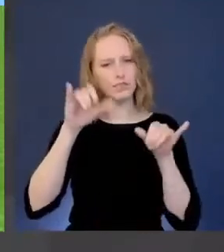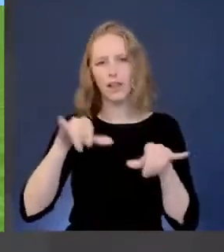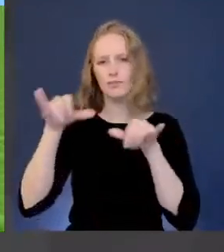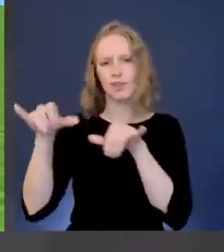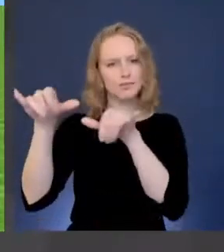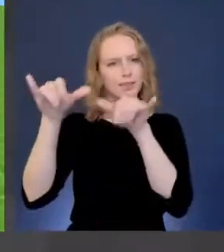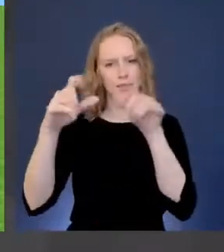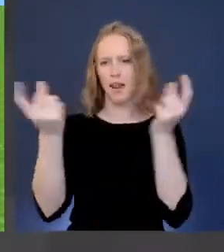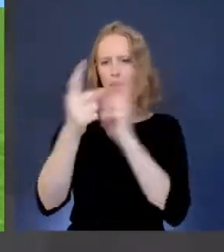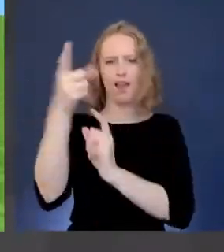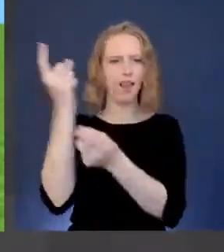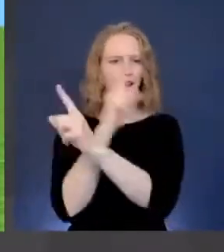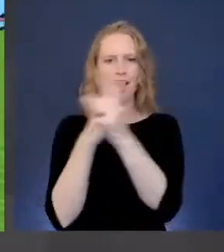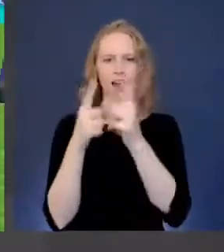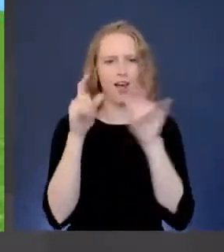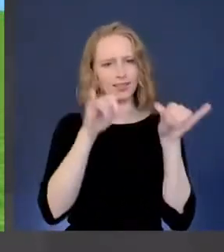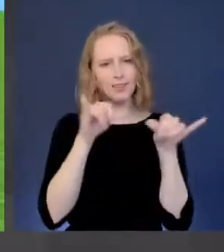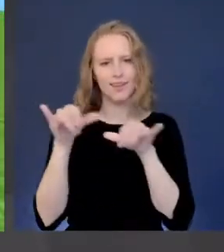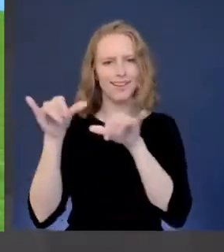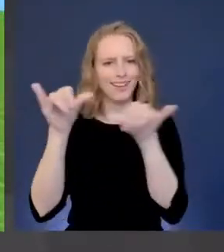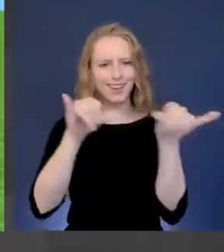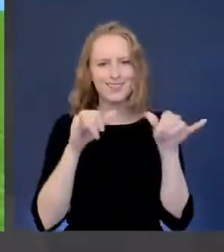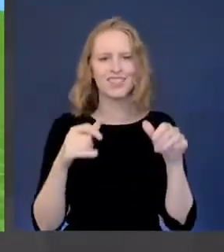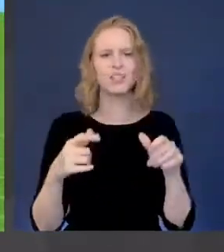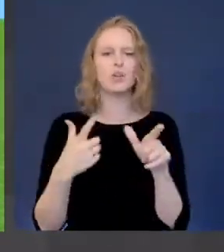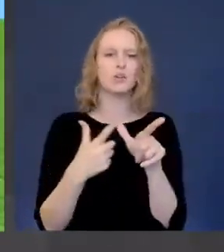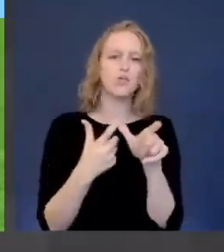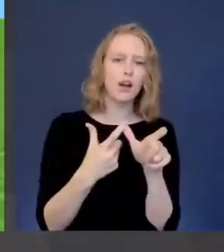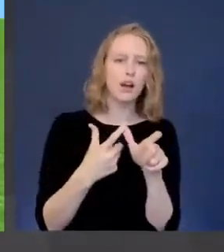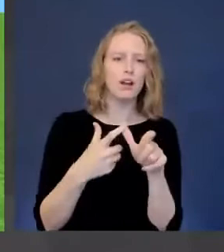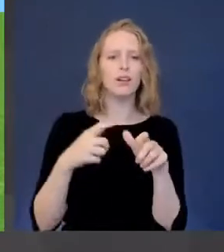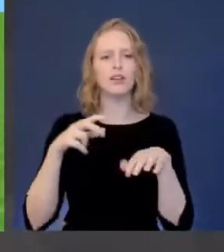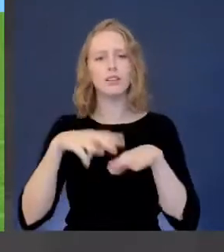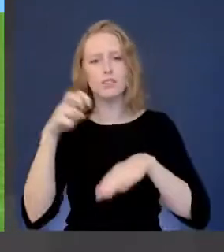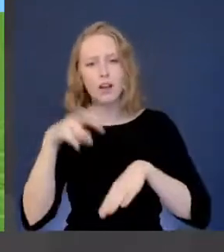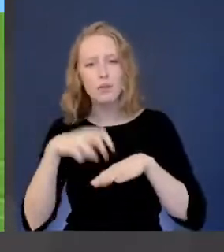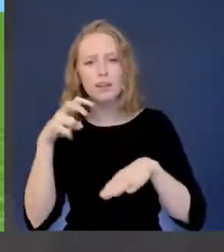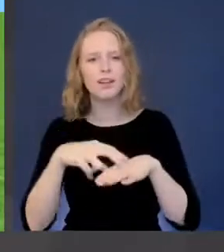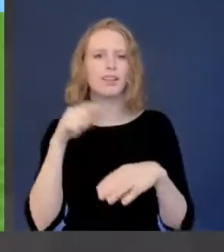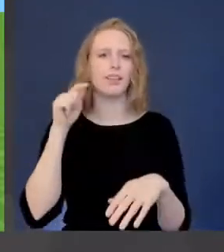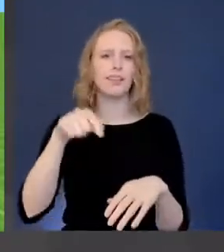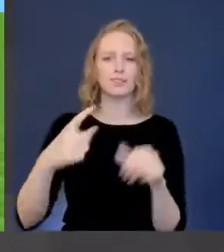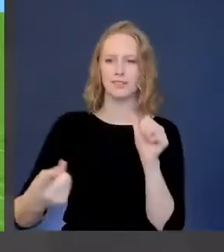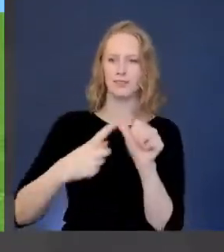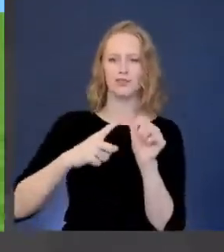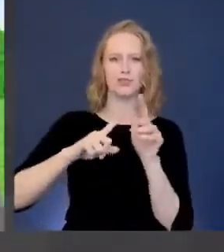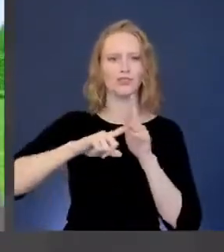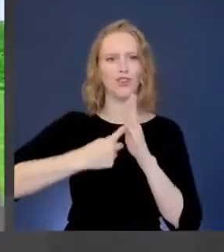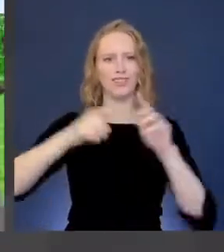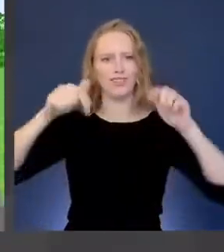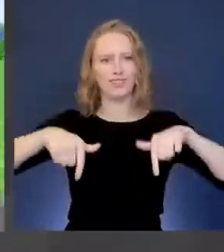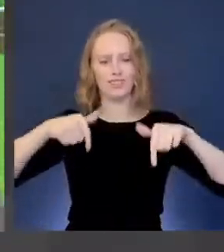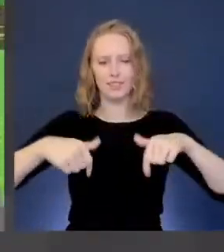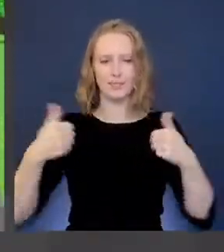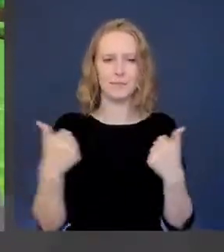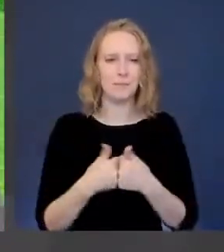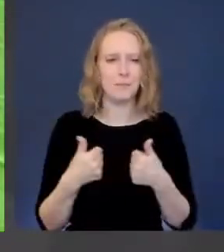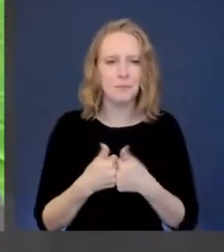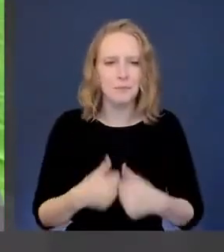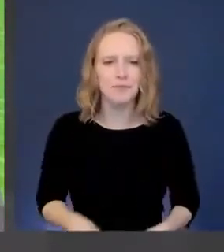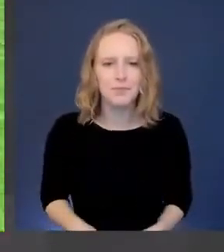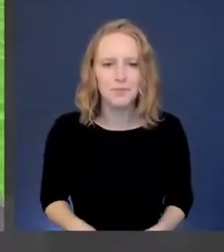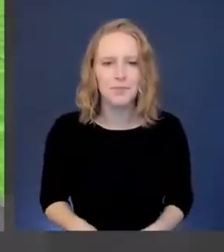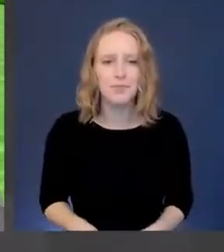y brincando. La verdad, este fue el inicio de este maravilloso juego. Después continuó la